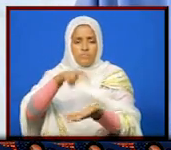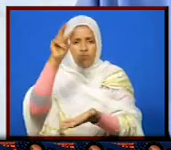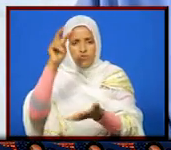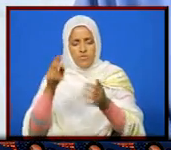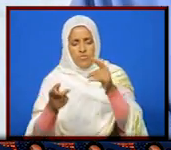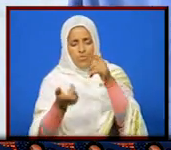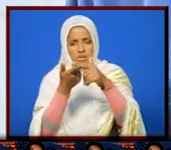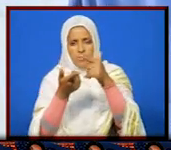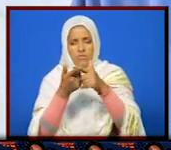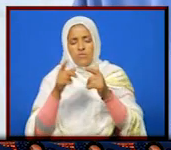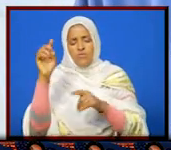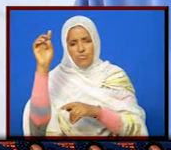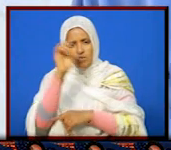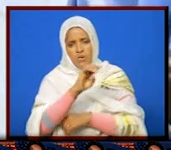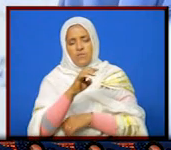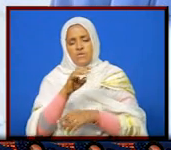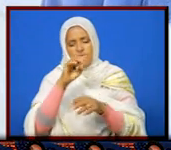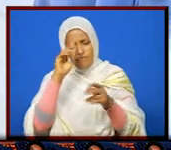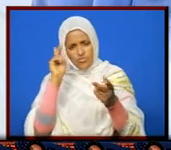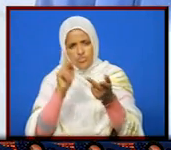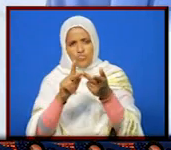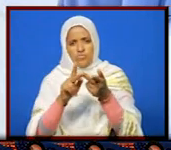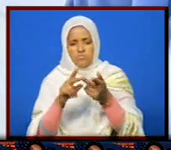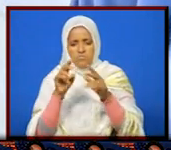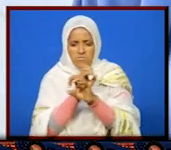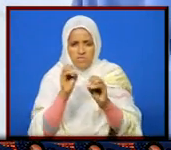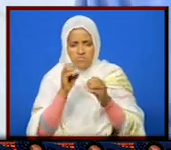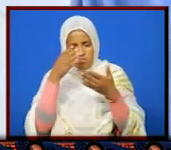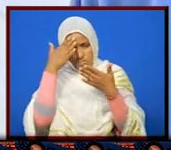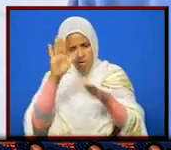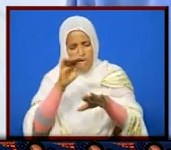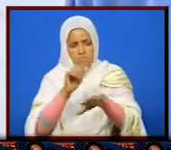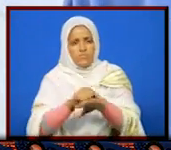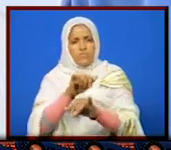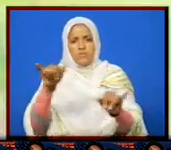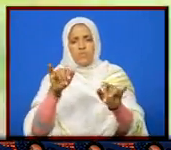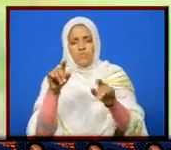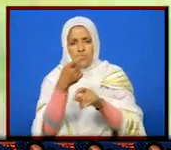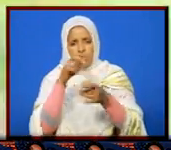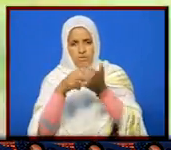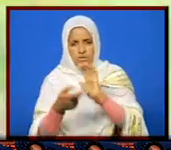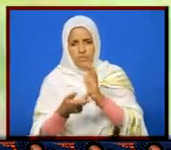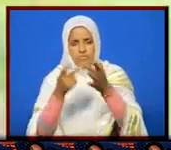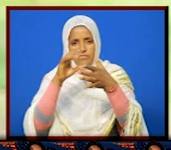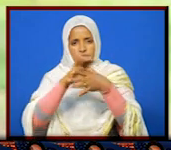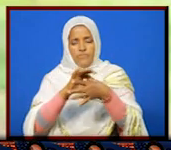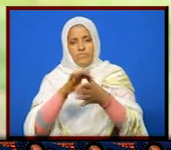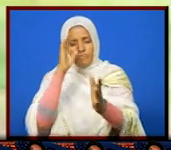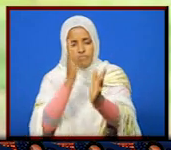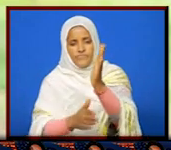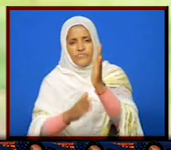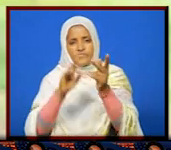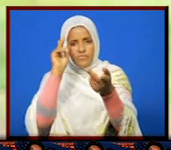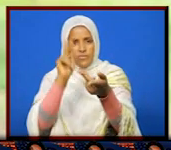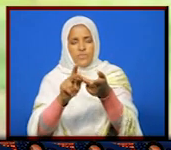ይህንንም ሲነግር በሁለተኛው ንፋተ ቀን ፍጹም በድን ይሆናል ይላል። ፍጹም በድን ይሆናል ይላል። ወይ ሰፈያ የጽምት ምስለ ስጋ